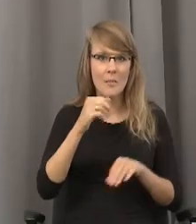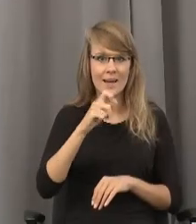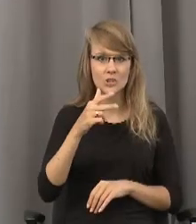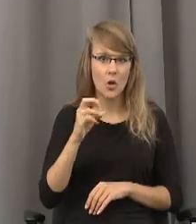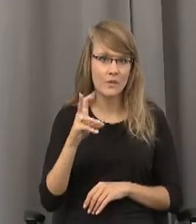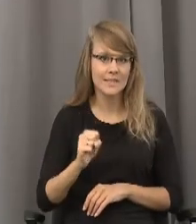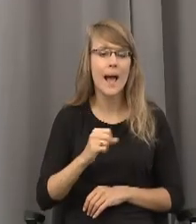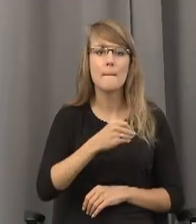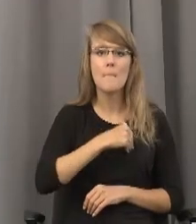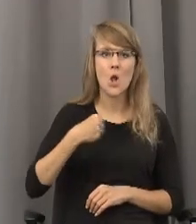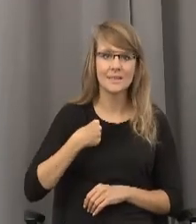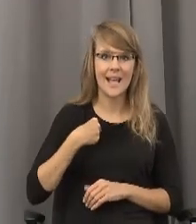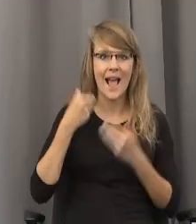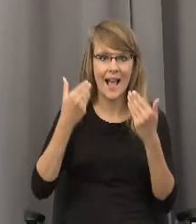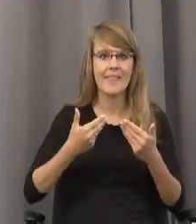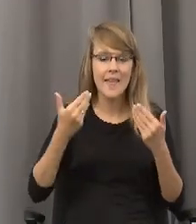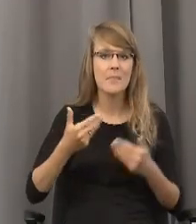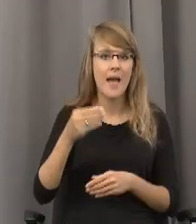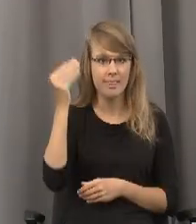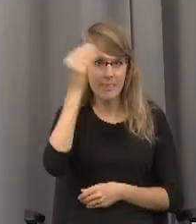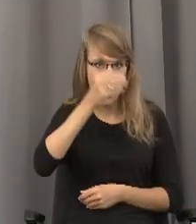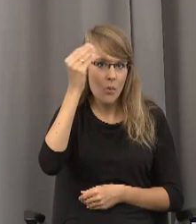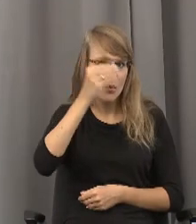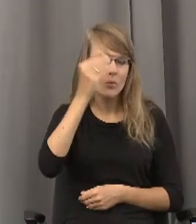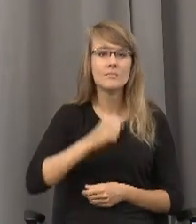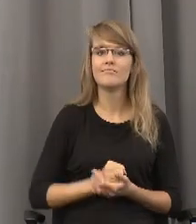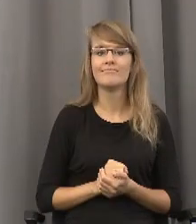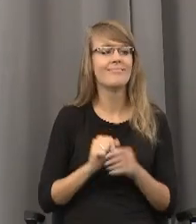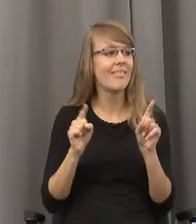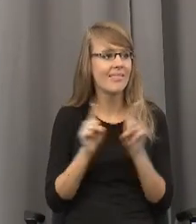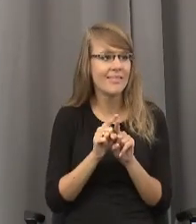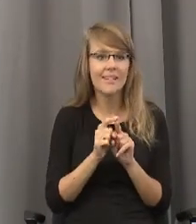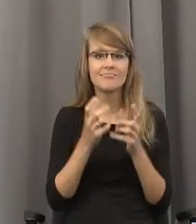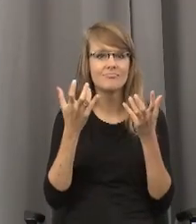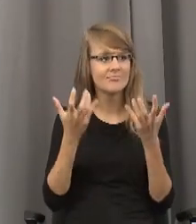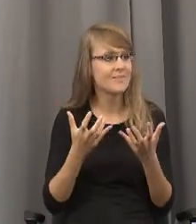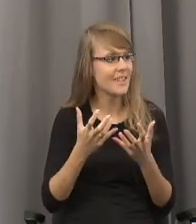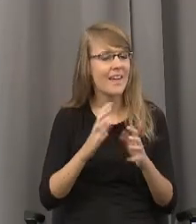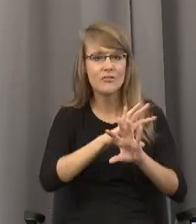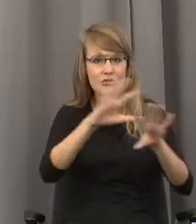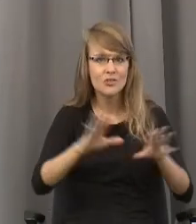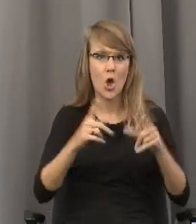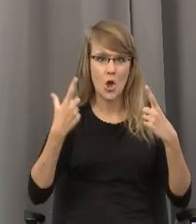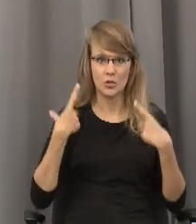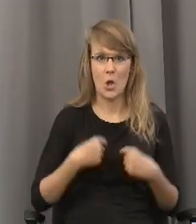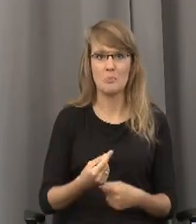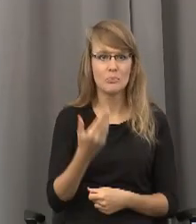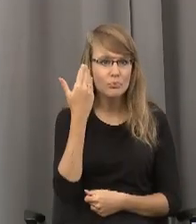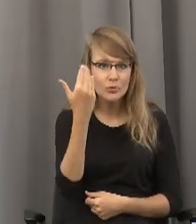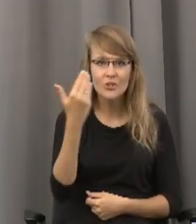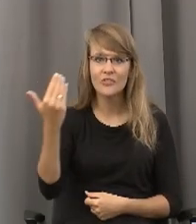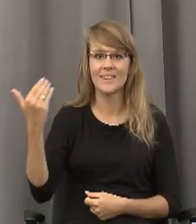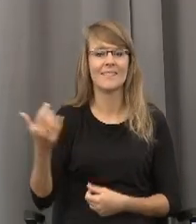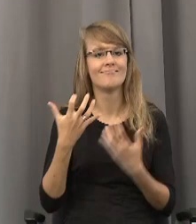Polskiej Akademii Nauk i chciałbym wszystkich Państwa przywitać i